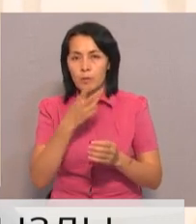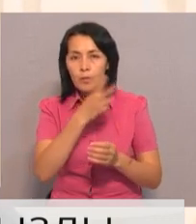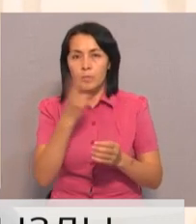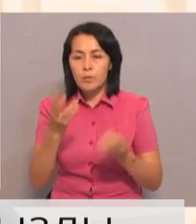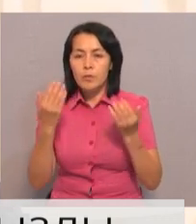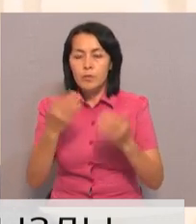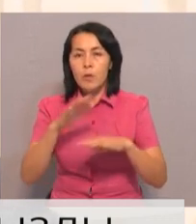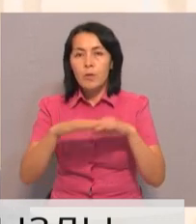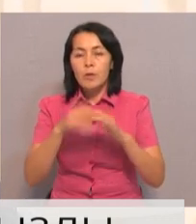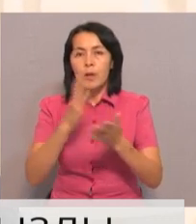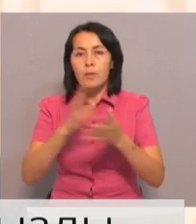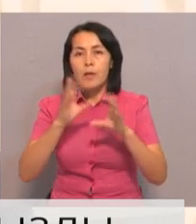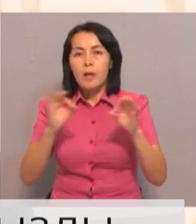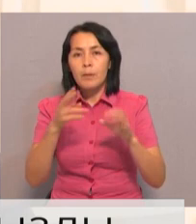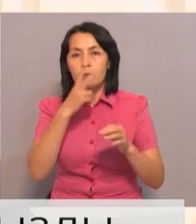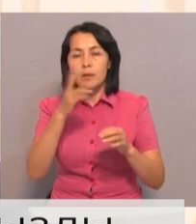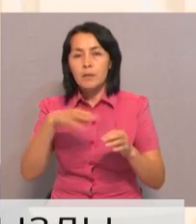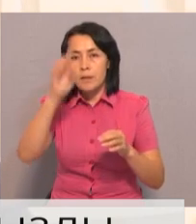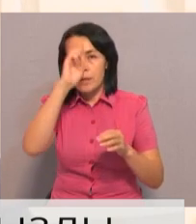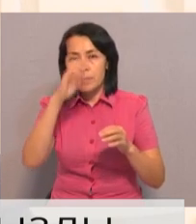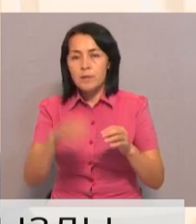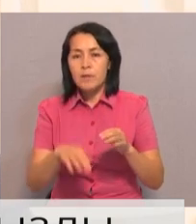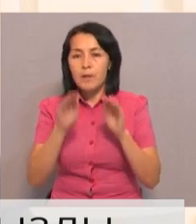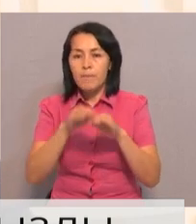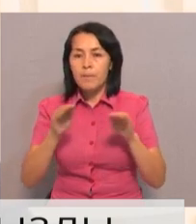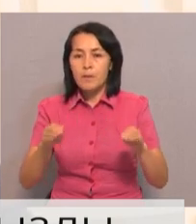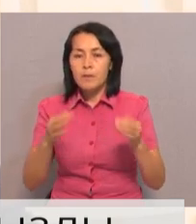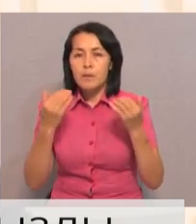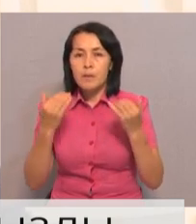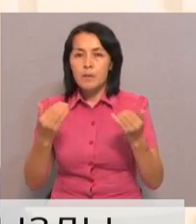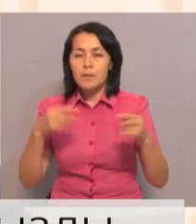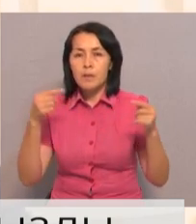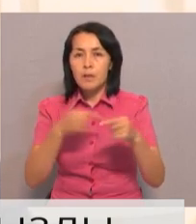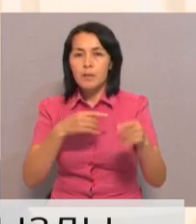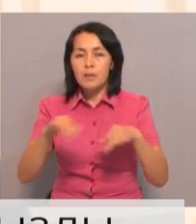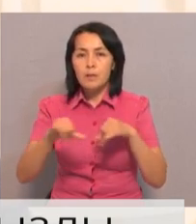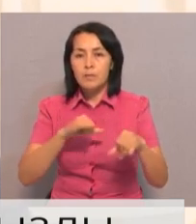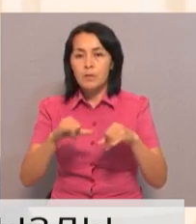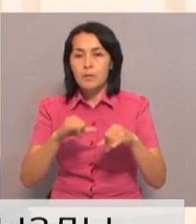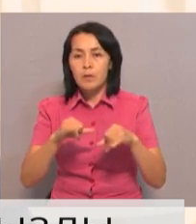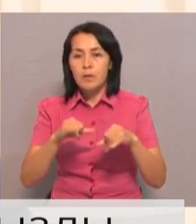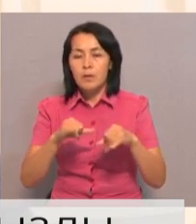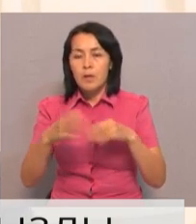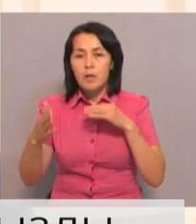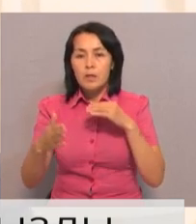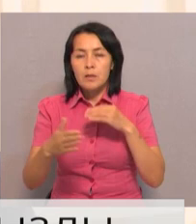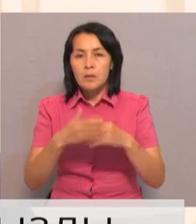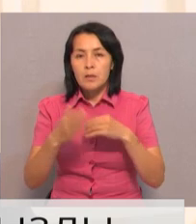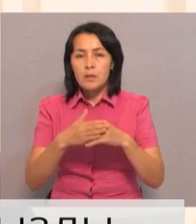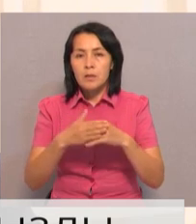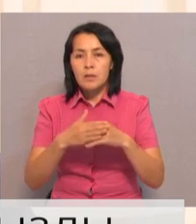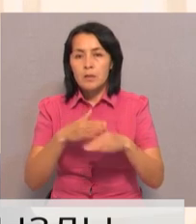Қолда бар ақпаратқа сүйенсек, елімізде кәмелетке толмағандарға жыныстық тиіспеушілікке қарсы қылмыс үшін жазасын